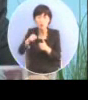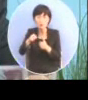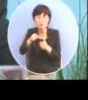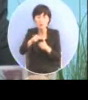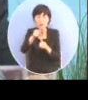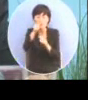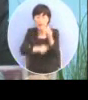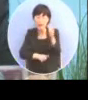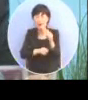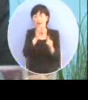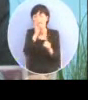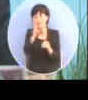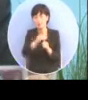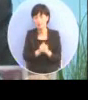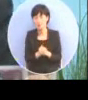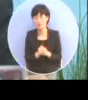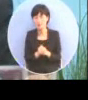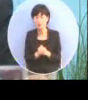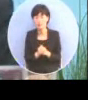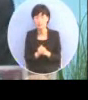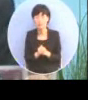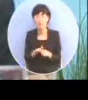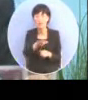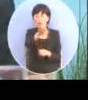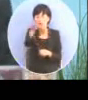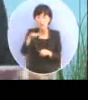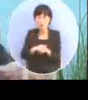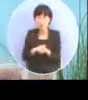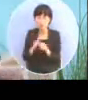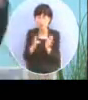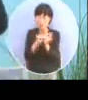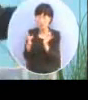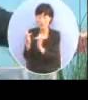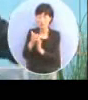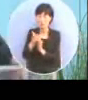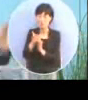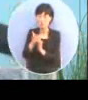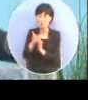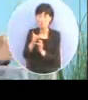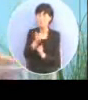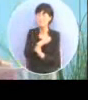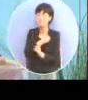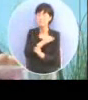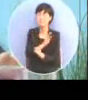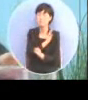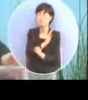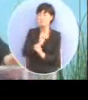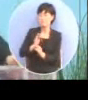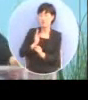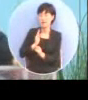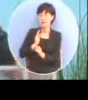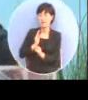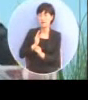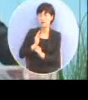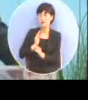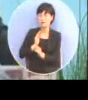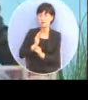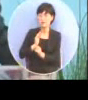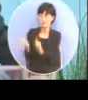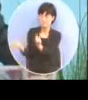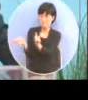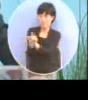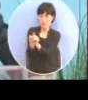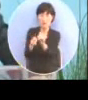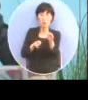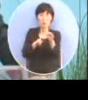Chúa thì cái sự hủy diệt không thể đến với chúng ta được. 예수님을 부인하고 저주하고 도망가는 그건 죽여야죠. Đáng lẽ người bỏ Chúa Giêsu rủa